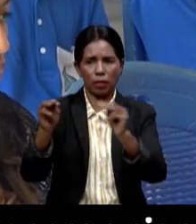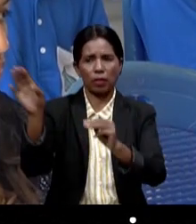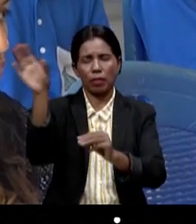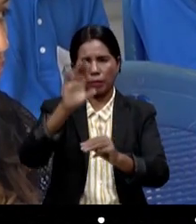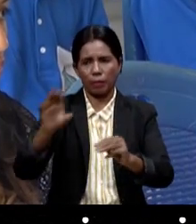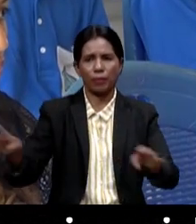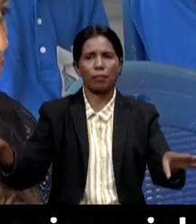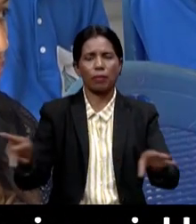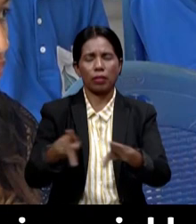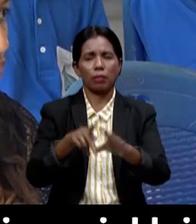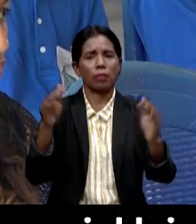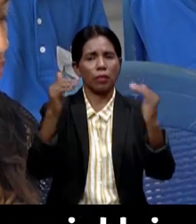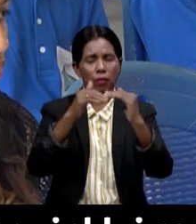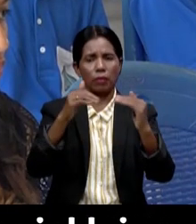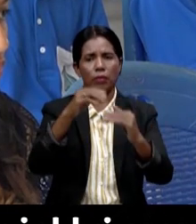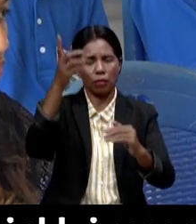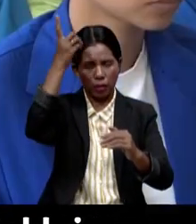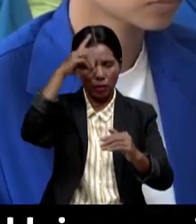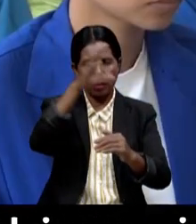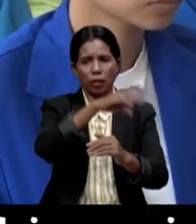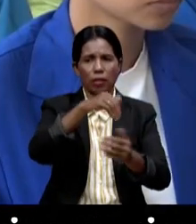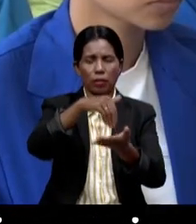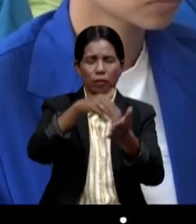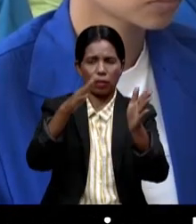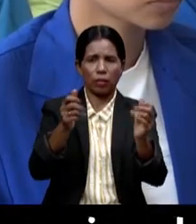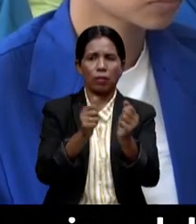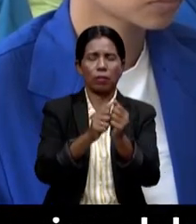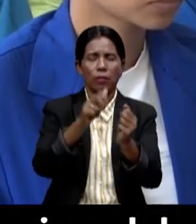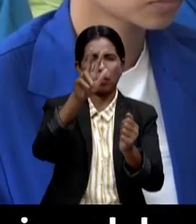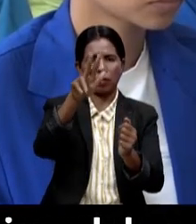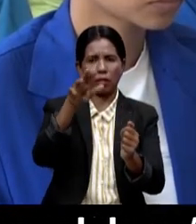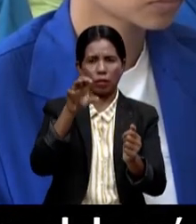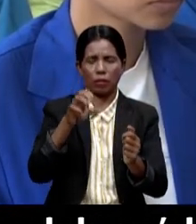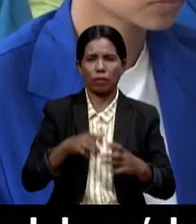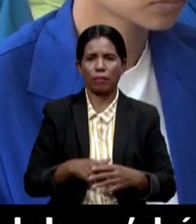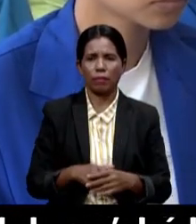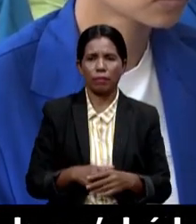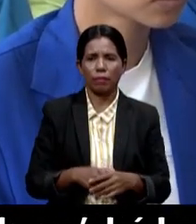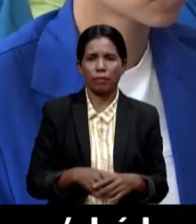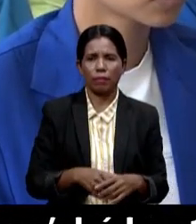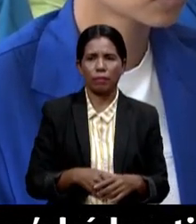seminario akademiku ne, sarani nu estudanti hamutuk atus toluresin. Santina de Jesus, Tito Silva, GMN.